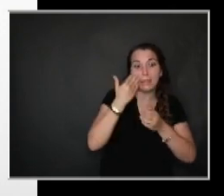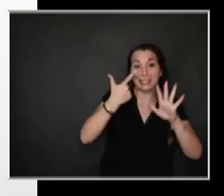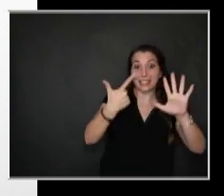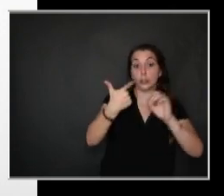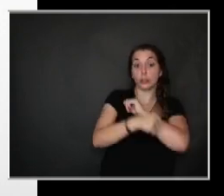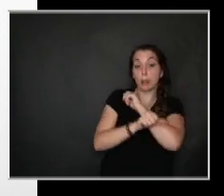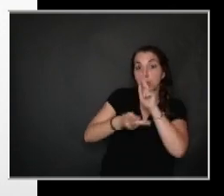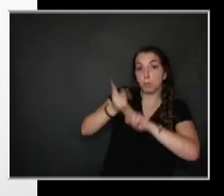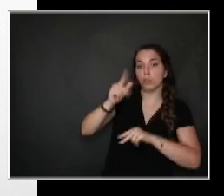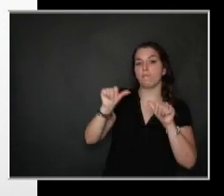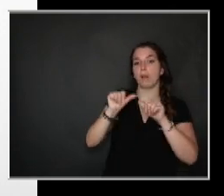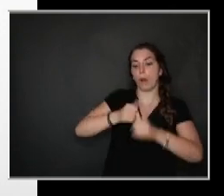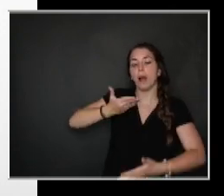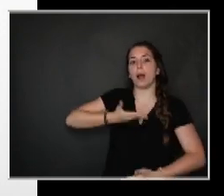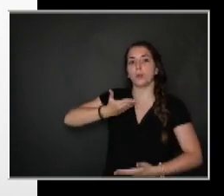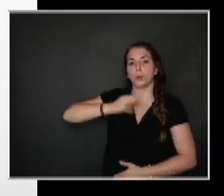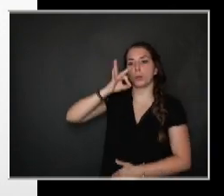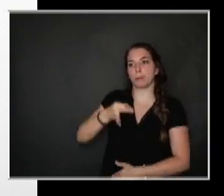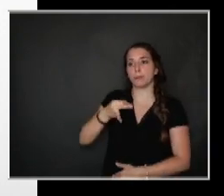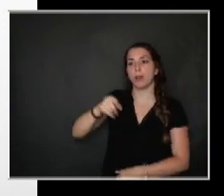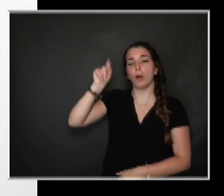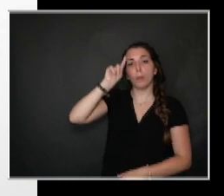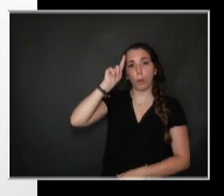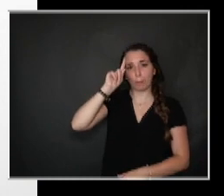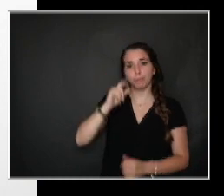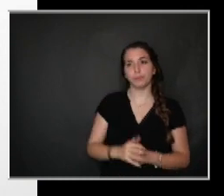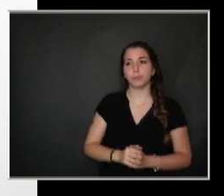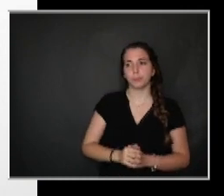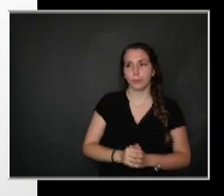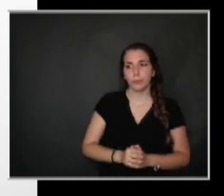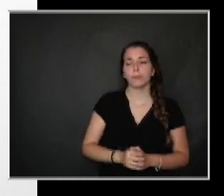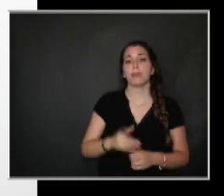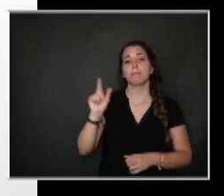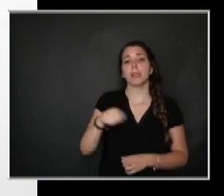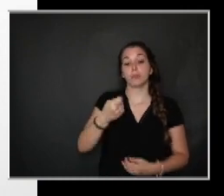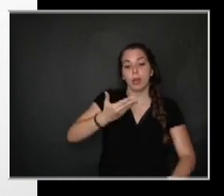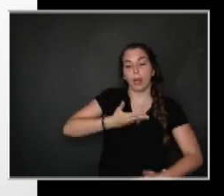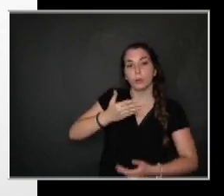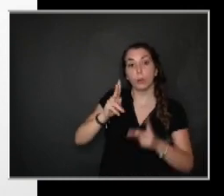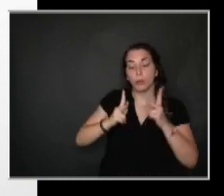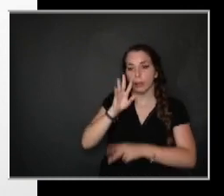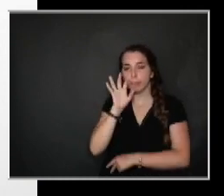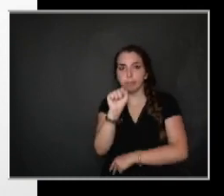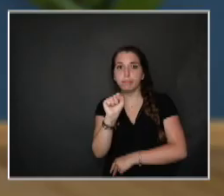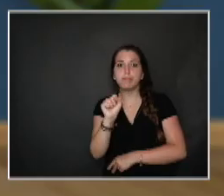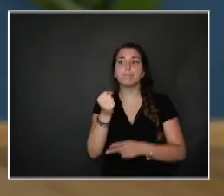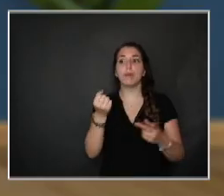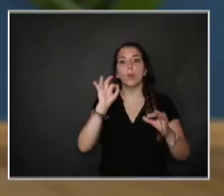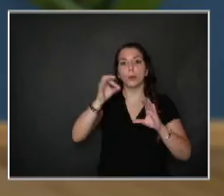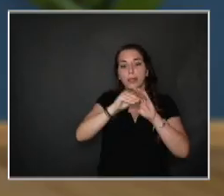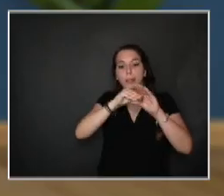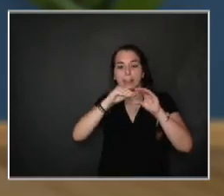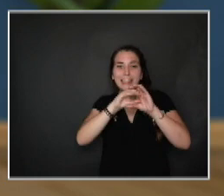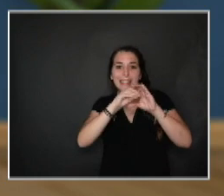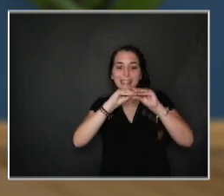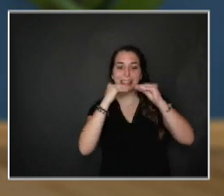pratiquer une radiographie. Pourquoi ? Alors, bien sûr, ça va confirmer peut-être parfois qu'il y a un disque un peu usé,